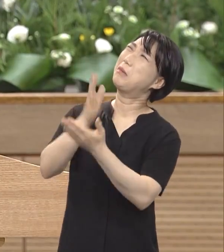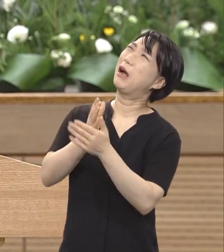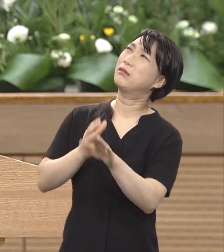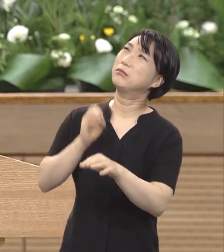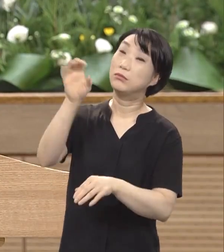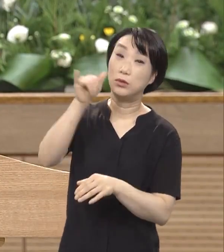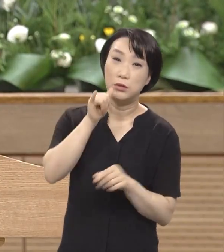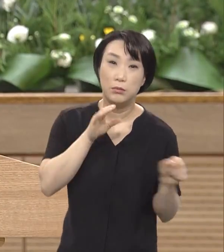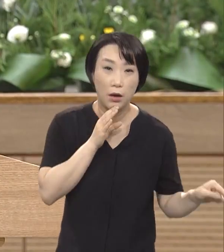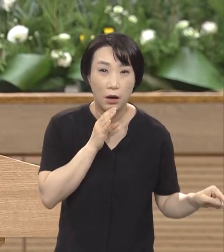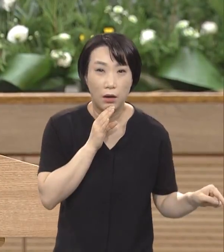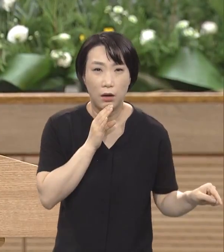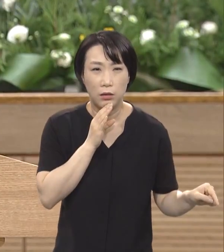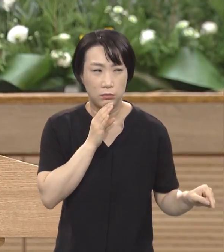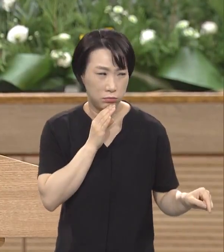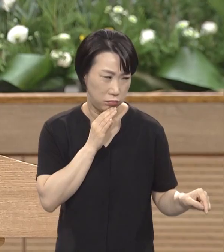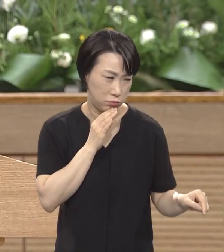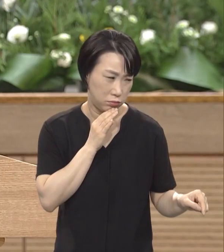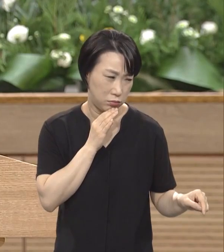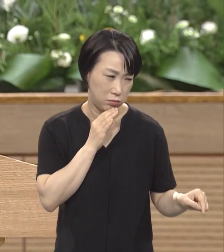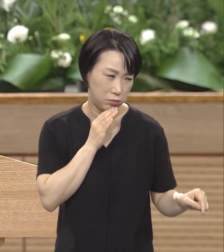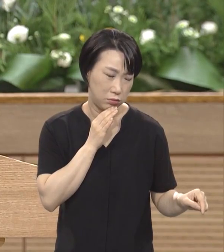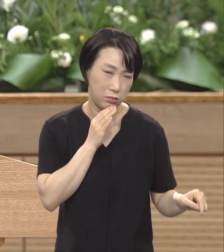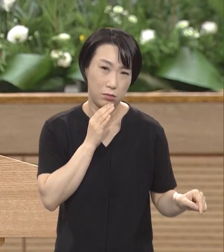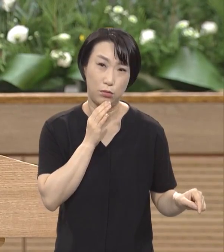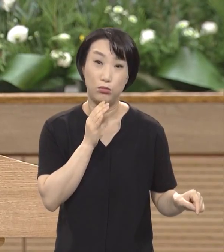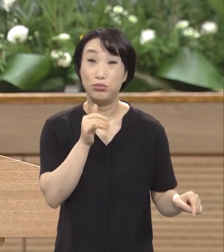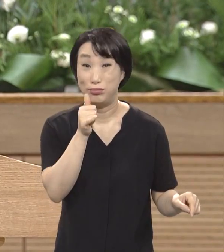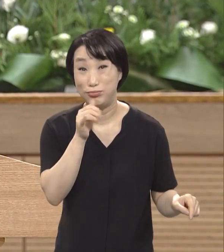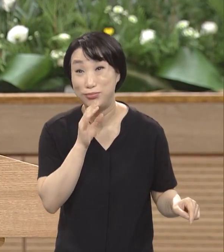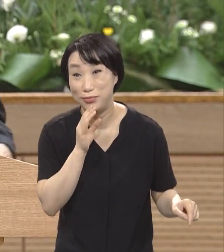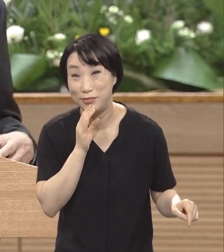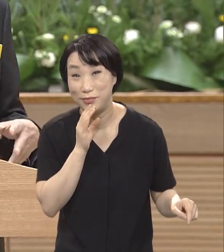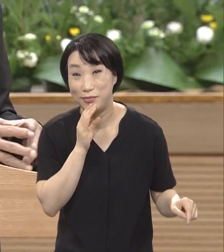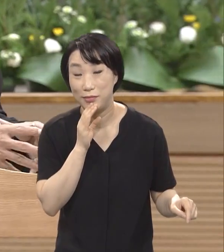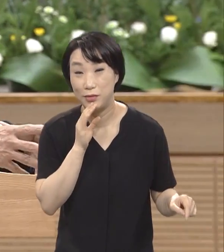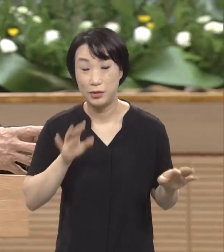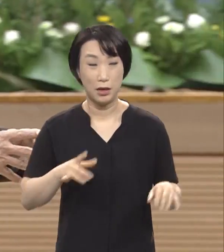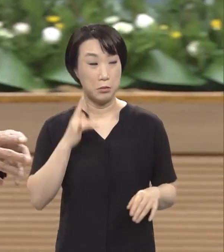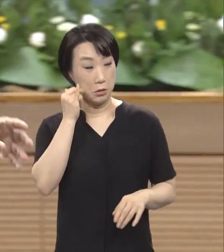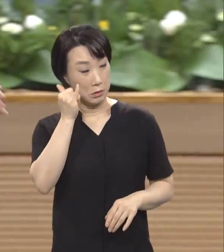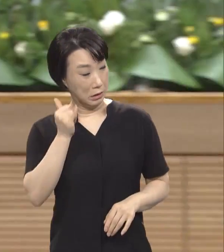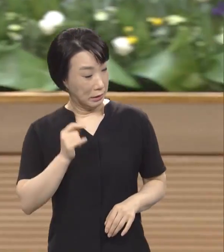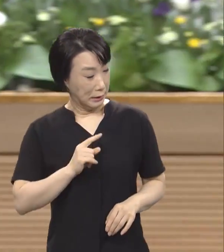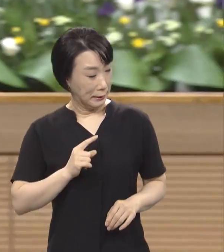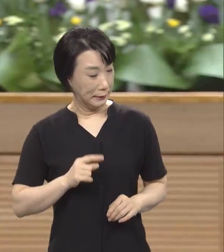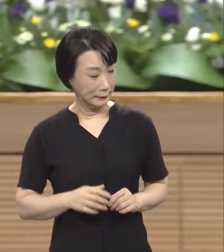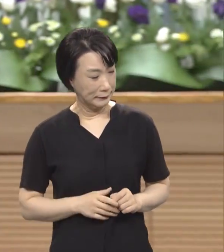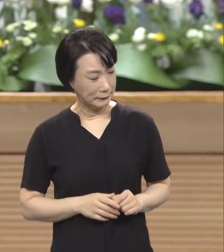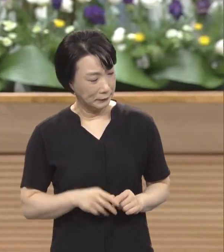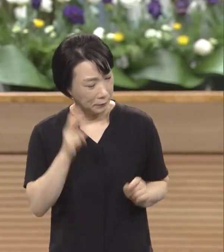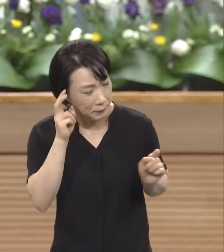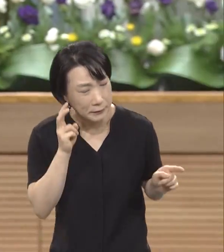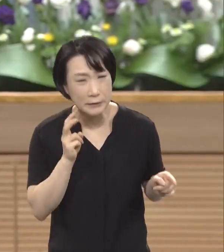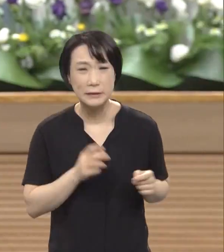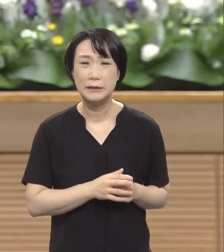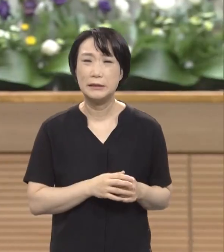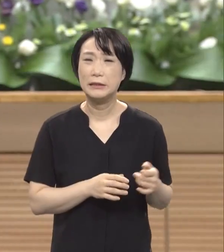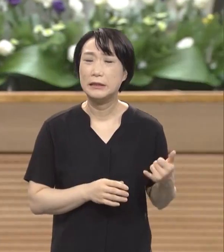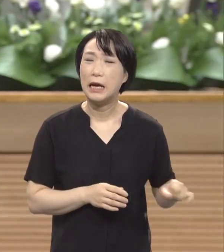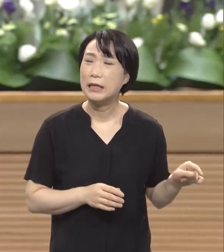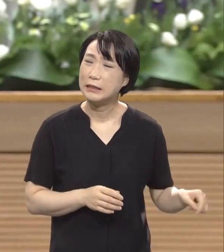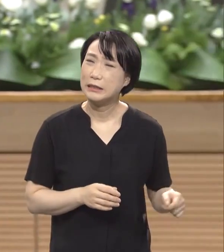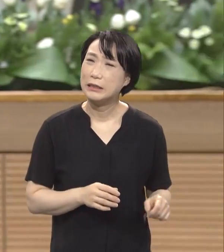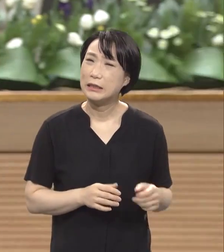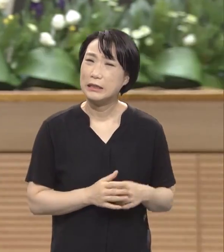마세요. 이래 버리지. 부모는 혹시 자식이